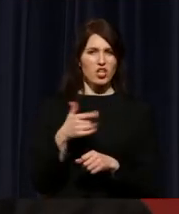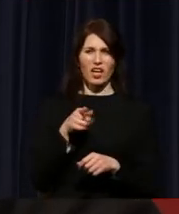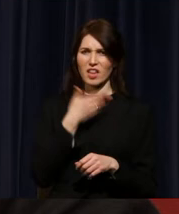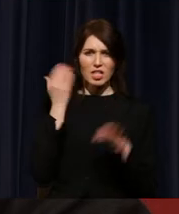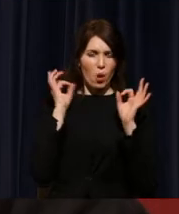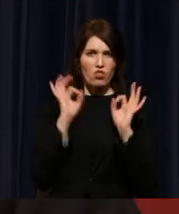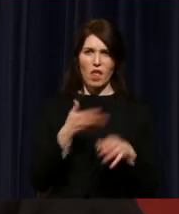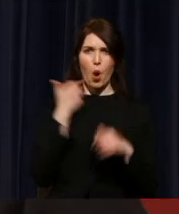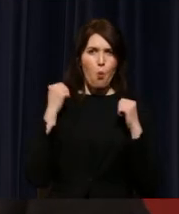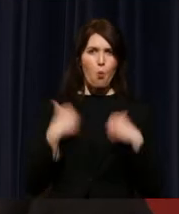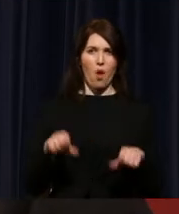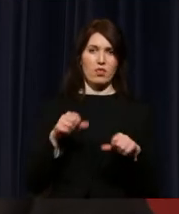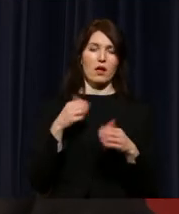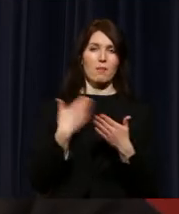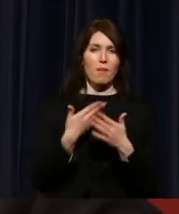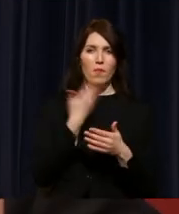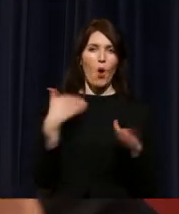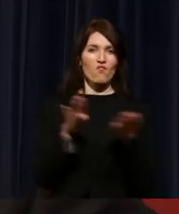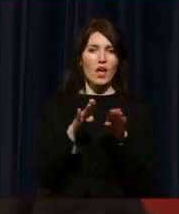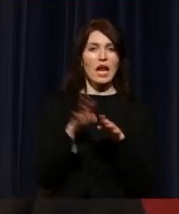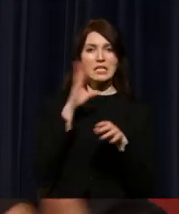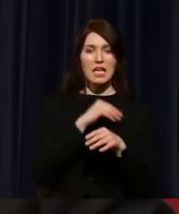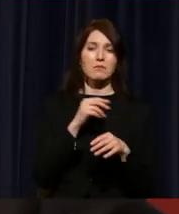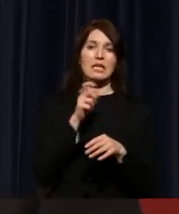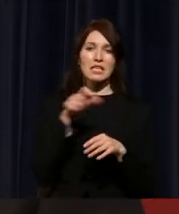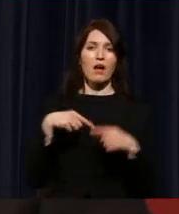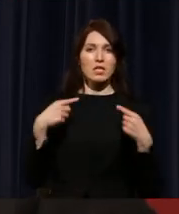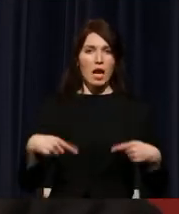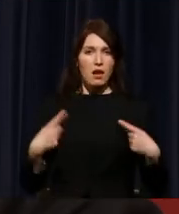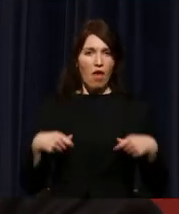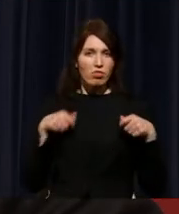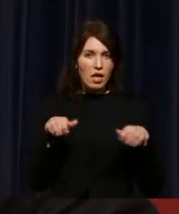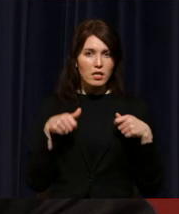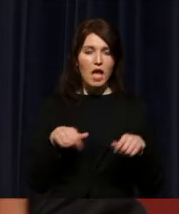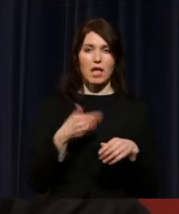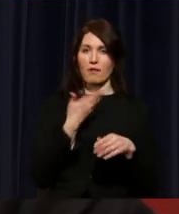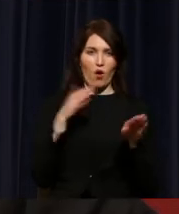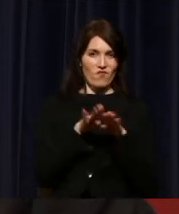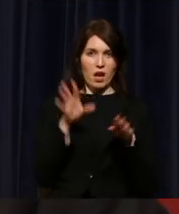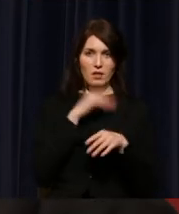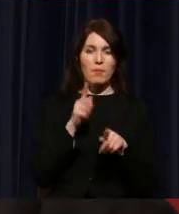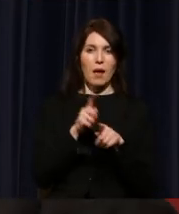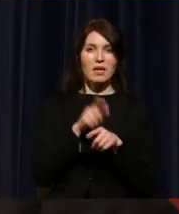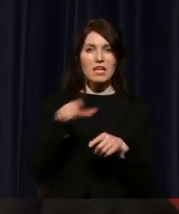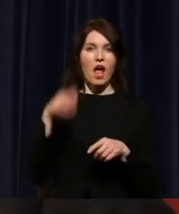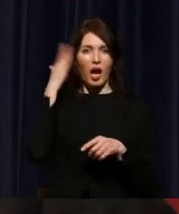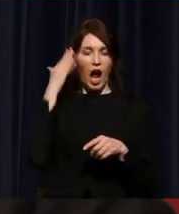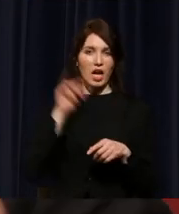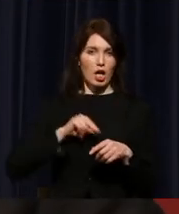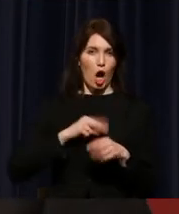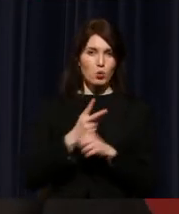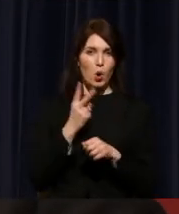ka nav vienādas iespējas personiem, kas pārvietojas ratiņkrēslā, nav vienādas iespējas personām ar garīgu raksturu